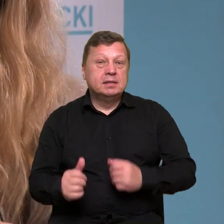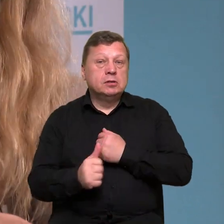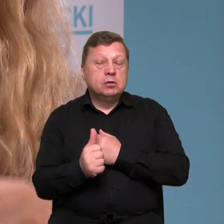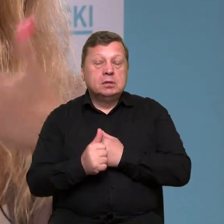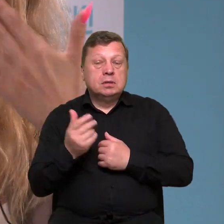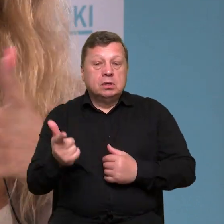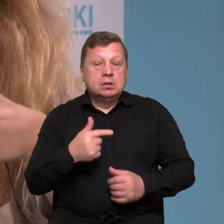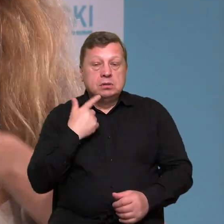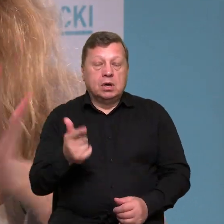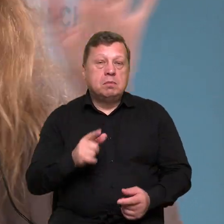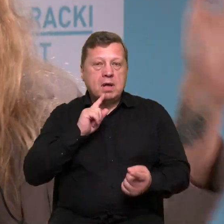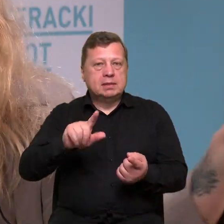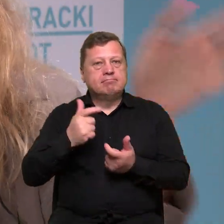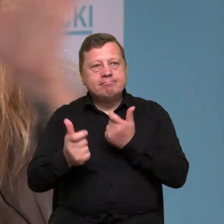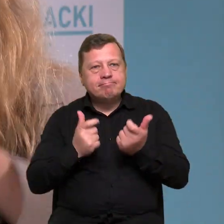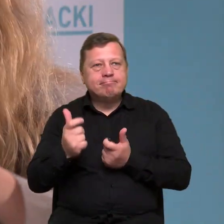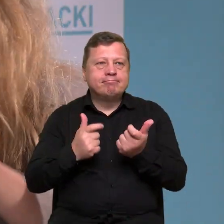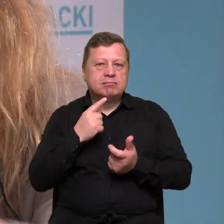takie przerysowanie,